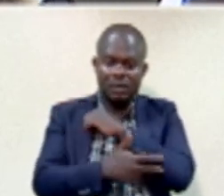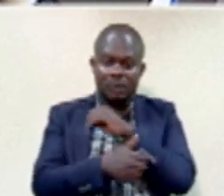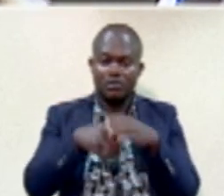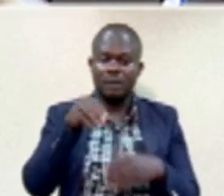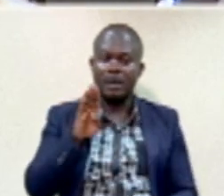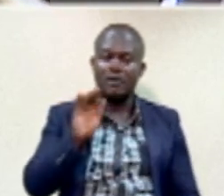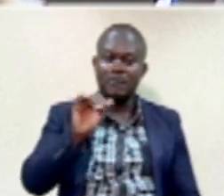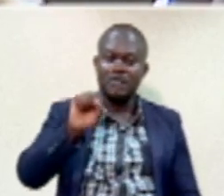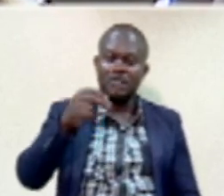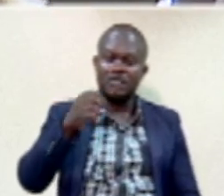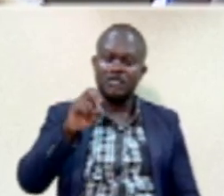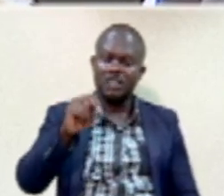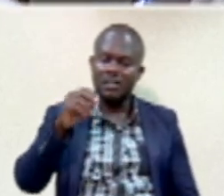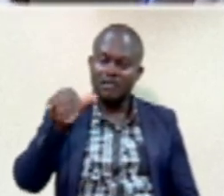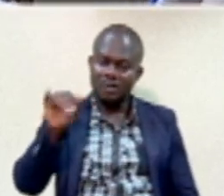bishenyi